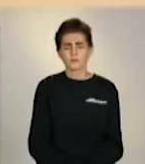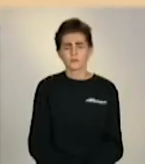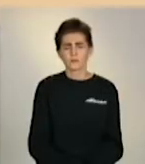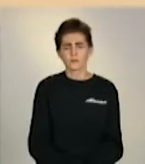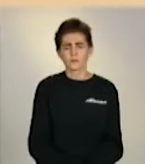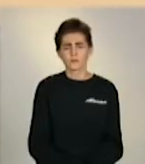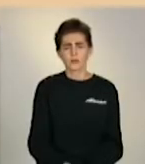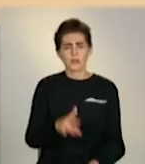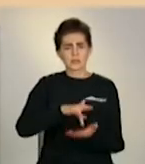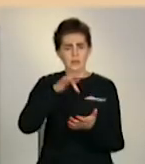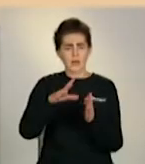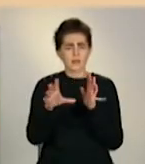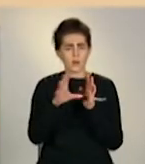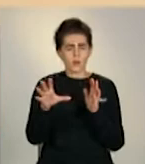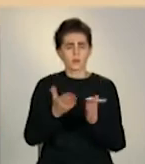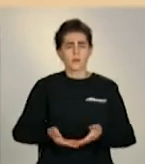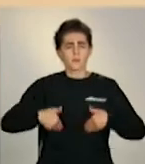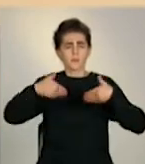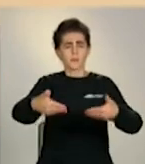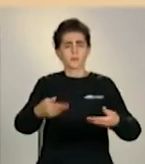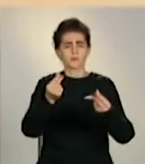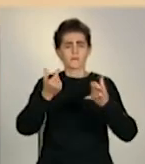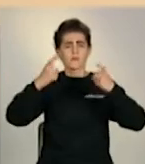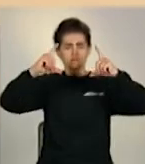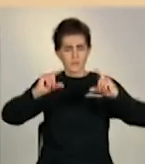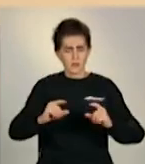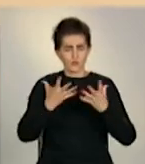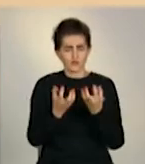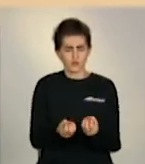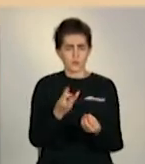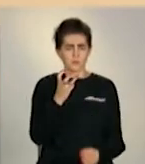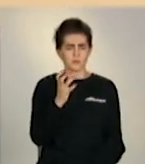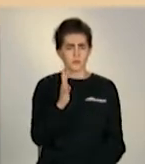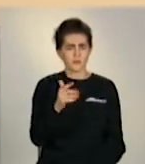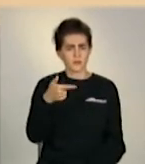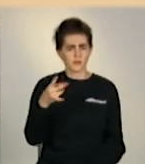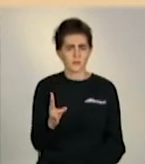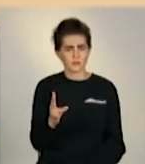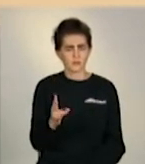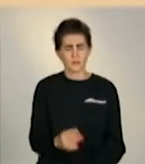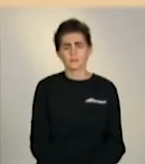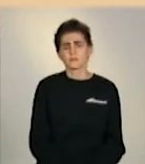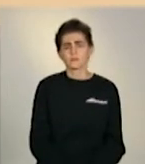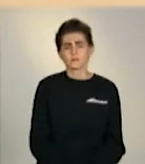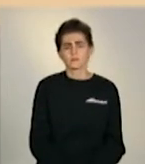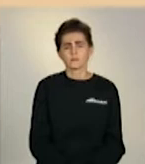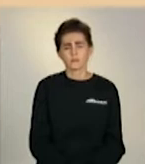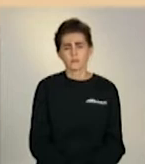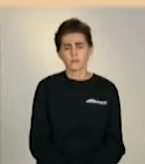Крім того, «Центренерго» пропонує занизити ціну ще на 350 гривень. Тобто,